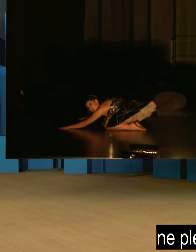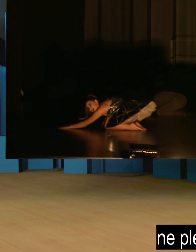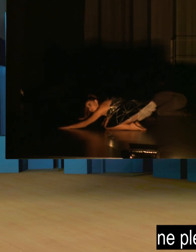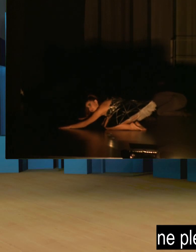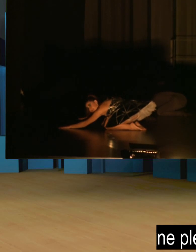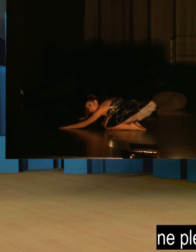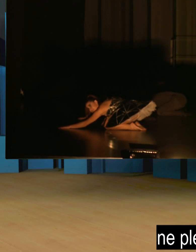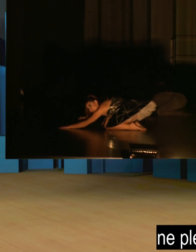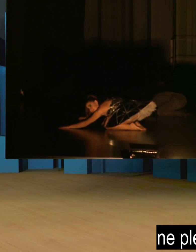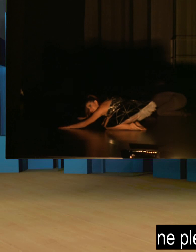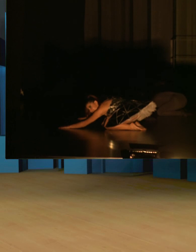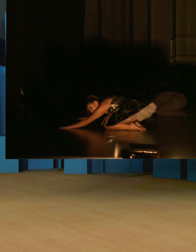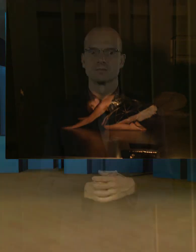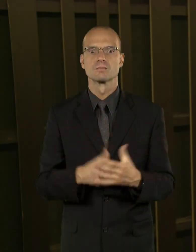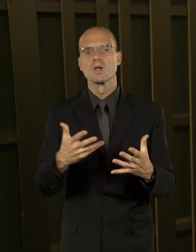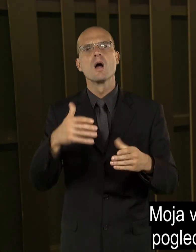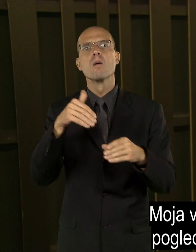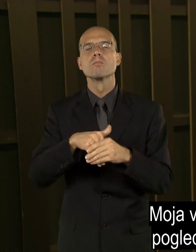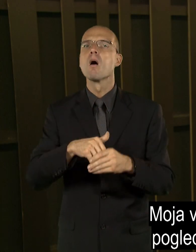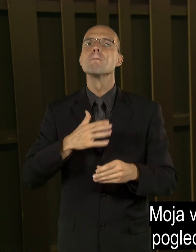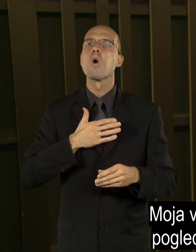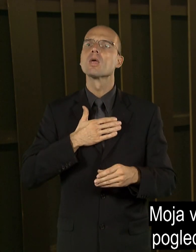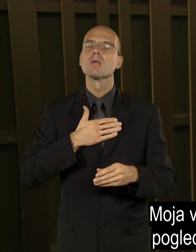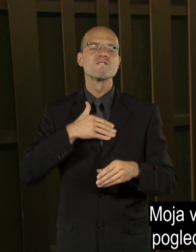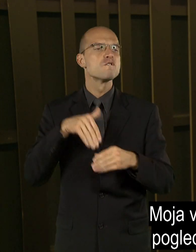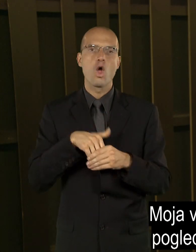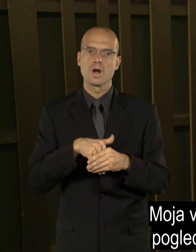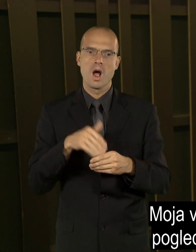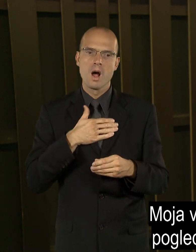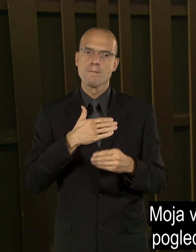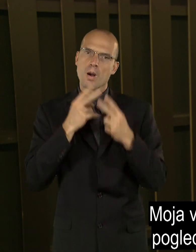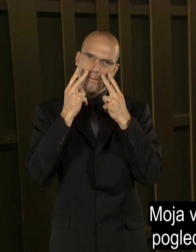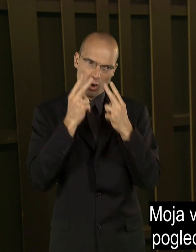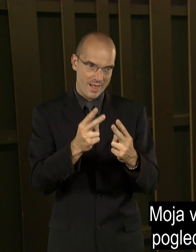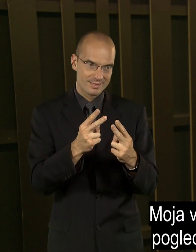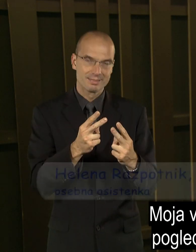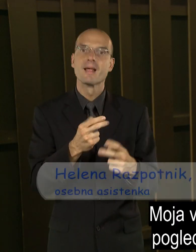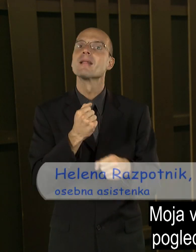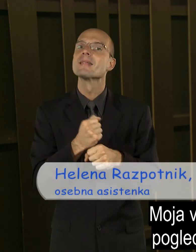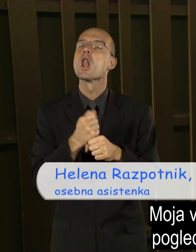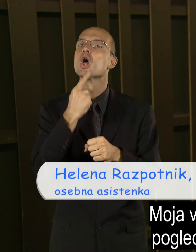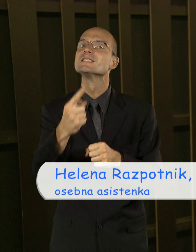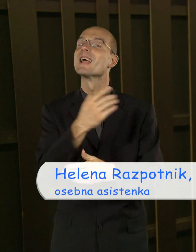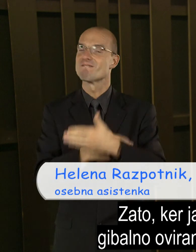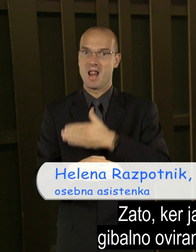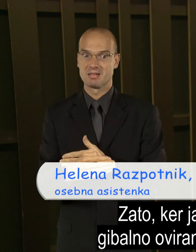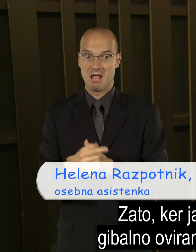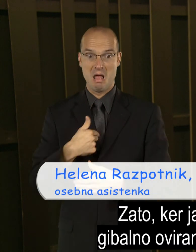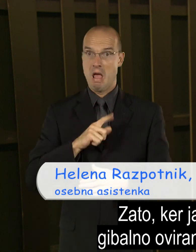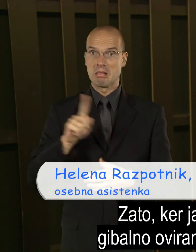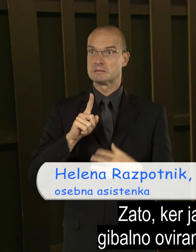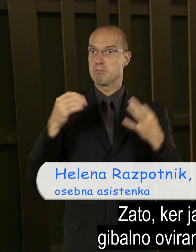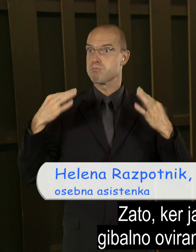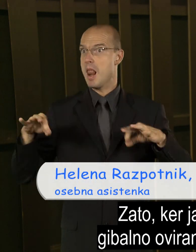vozičku. V bistvu moja vloga je takšna, moj pogled na delo z invalidi. Zato, ker jaz nisem